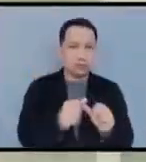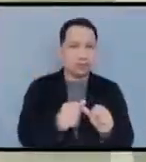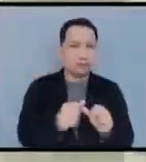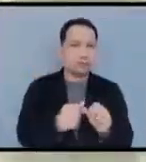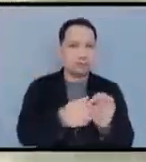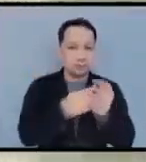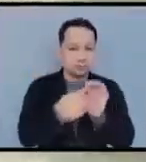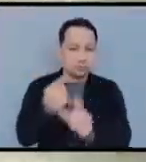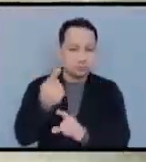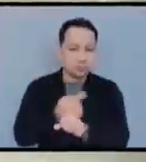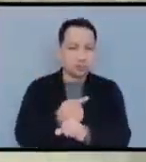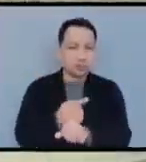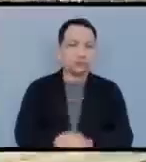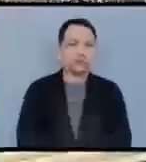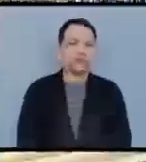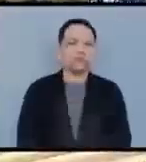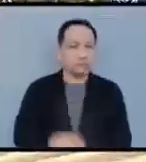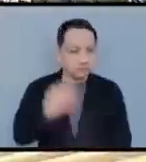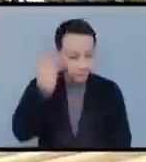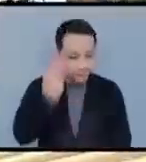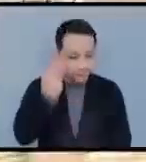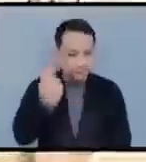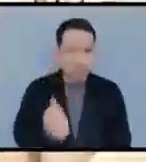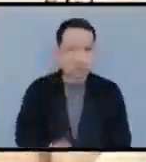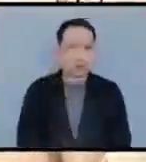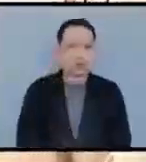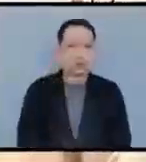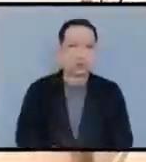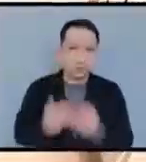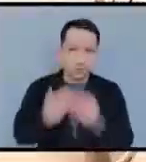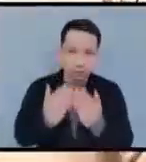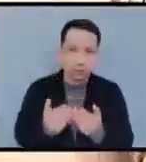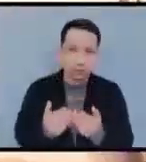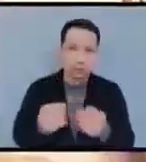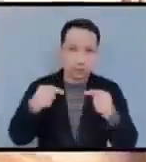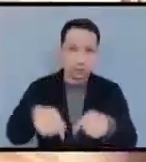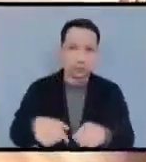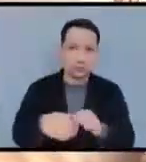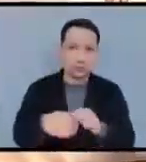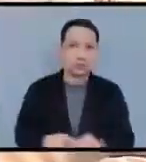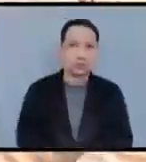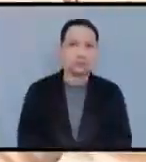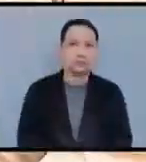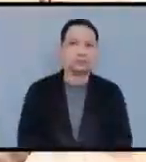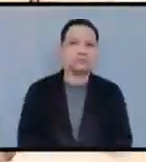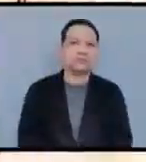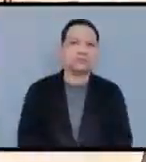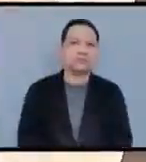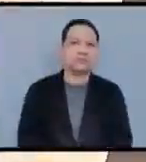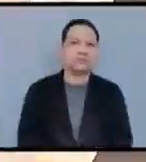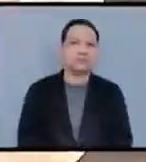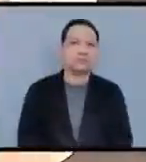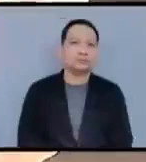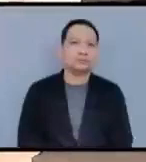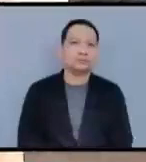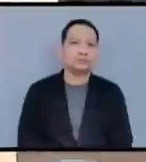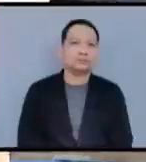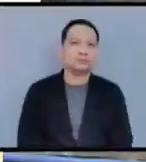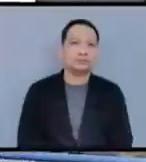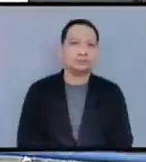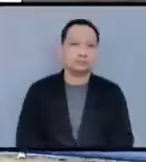buwan. Maraming salamat, Imam. So, dito, mamayang gabi naman, Dayan, mga